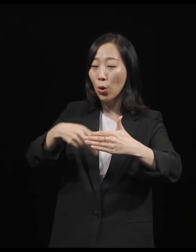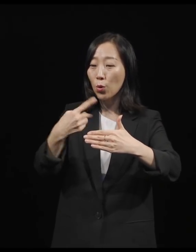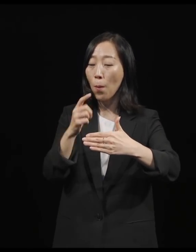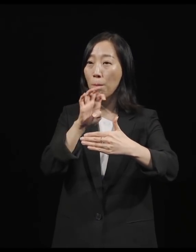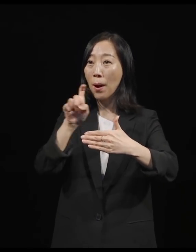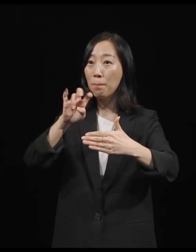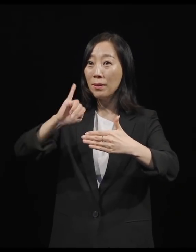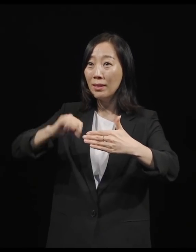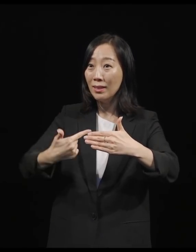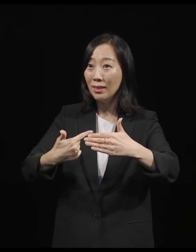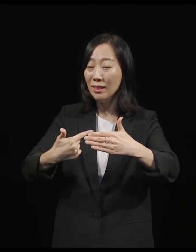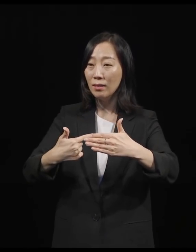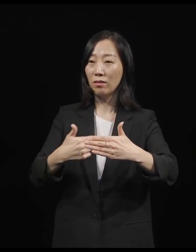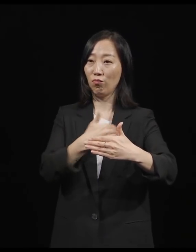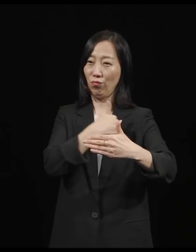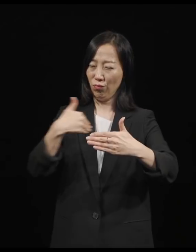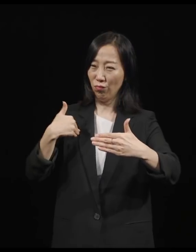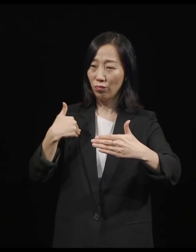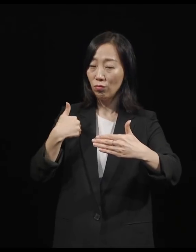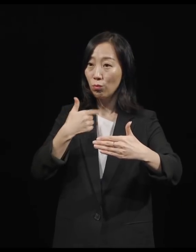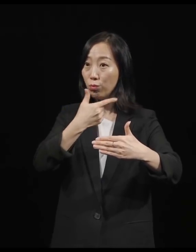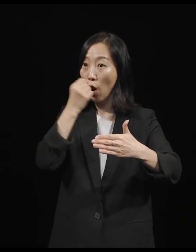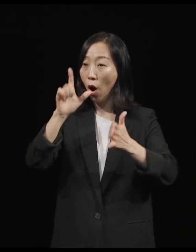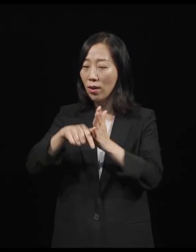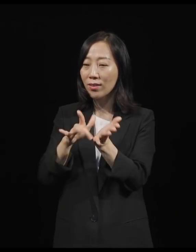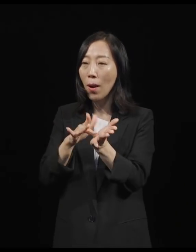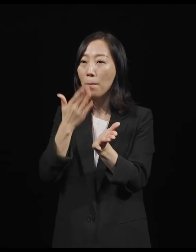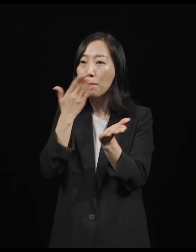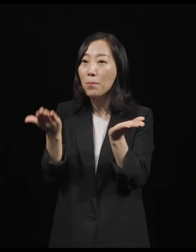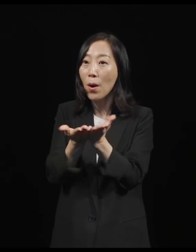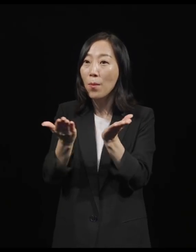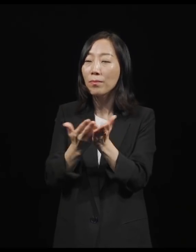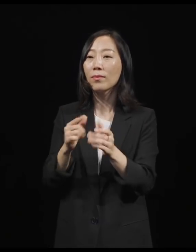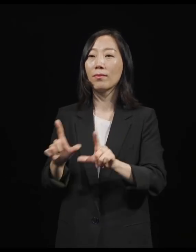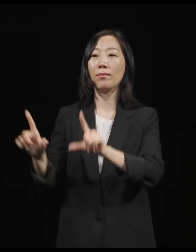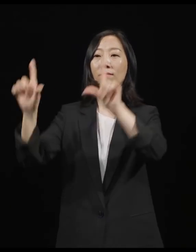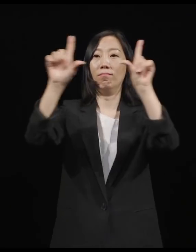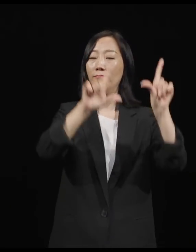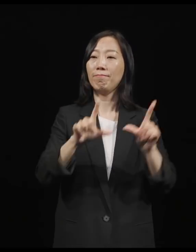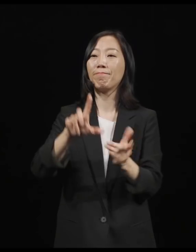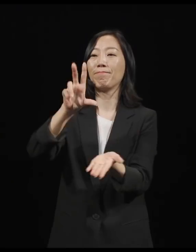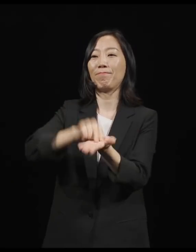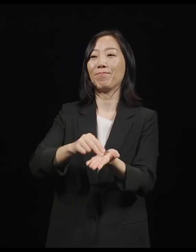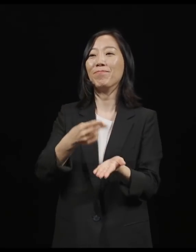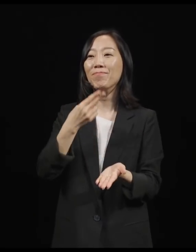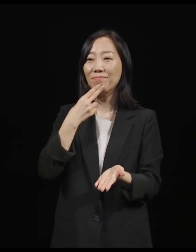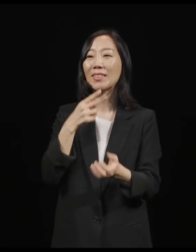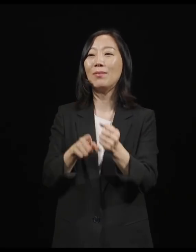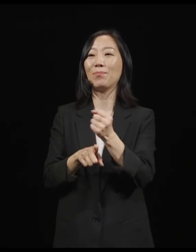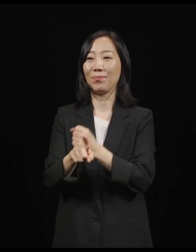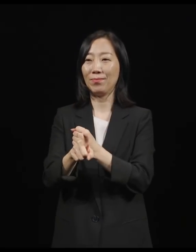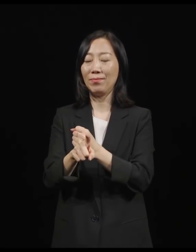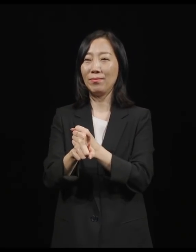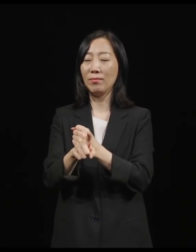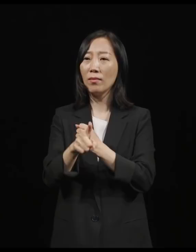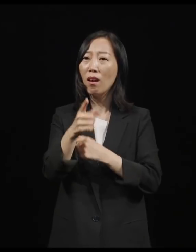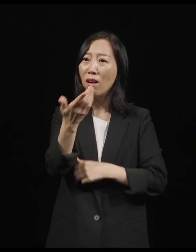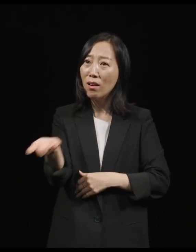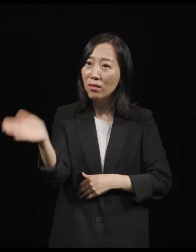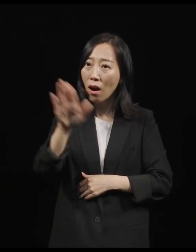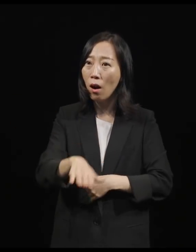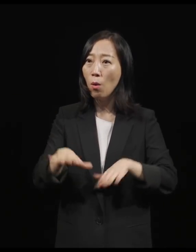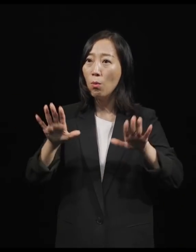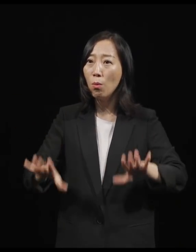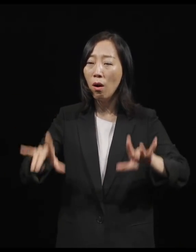너무 부족하거나 넘치지 않으면 일상생활도 가능하다는 뜻으로 지어진 단어입니다. 하지만 오늘날 이